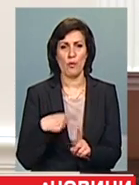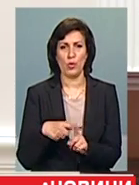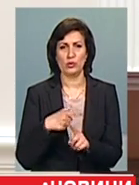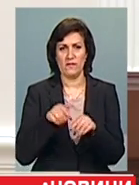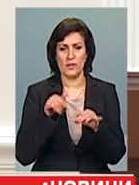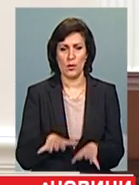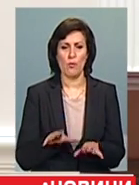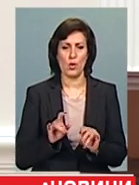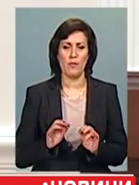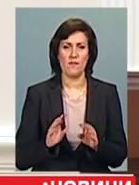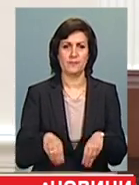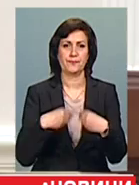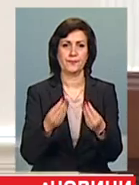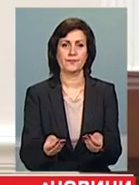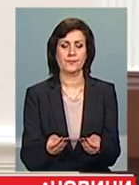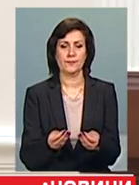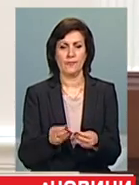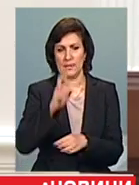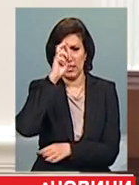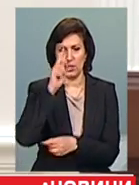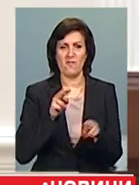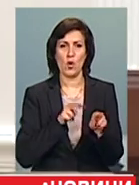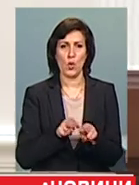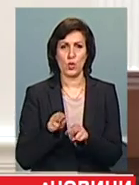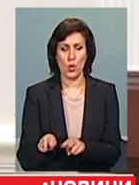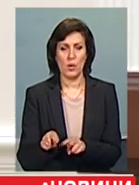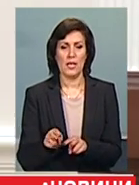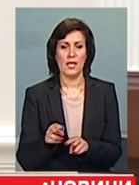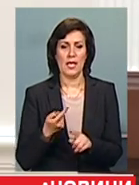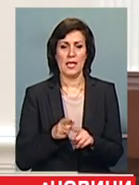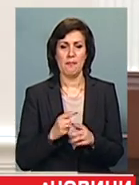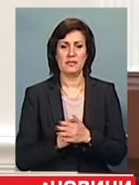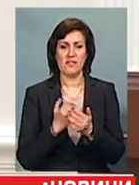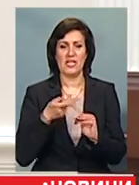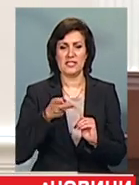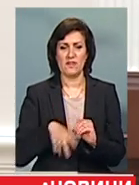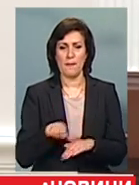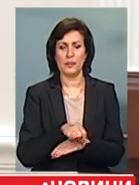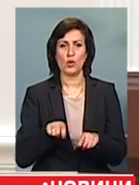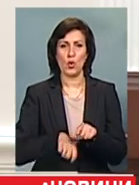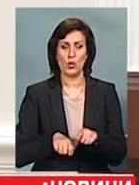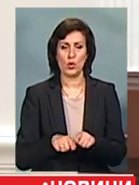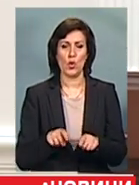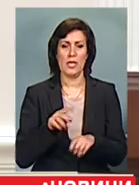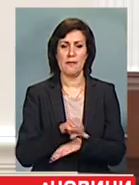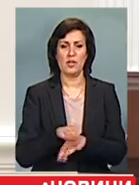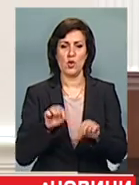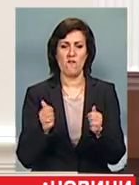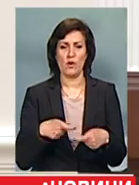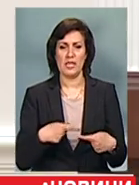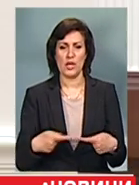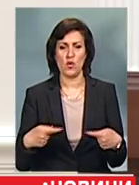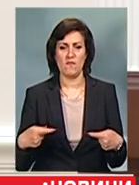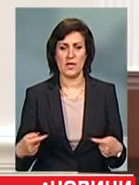про проведення відповідного виду державного контролю, яке є підставою для завершення митного контролю та митного оформлення